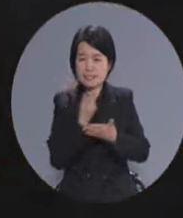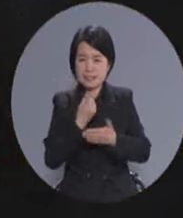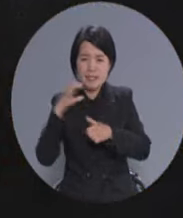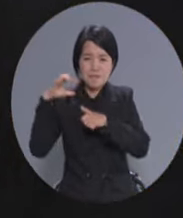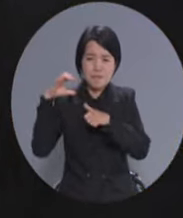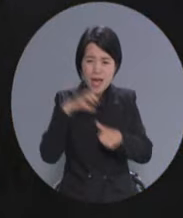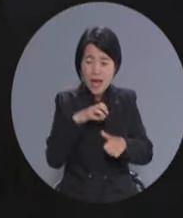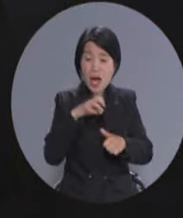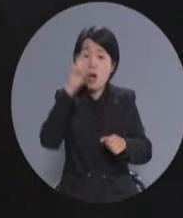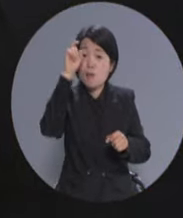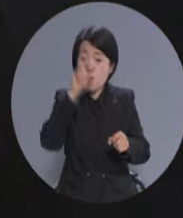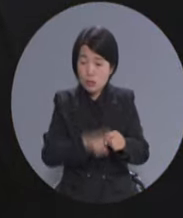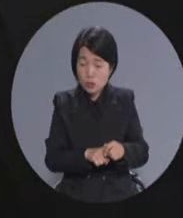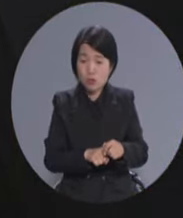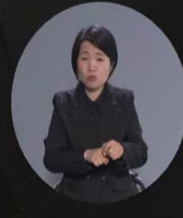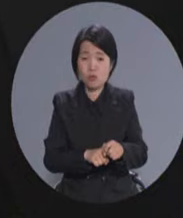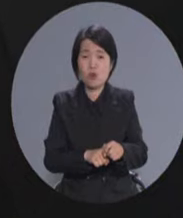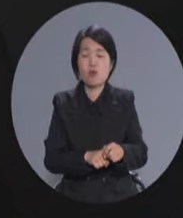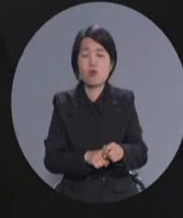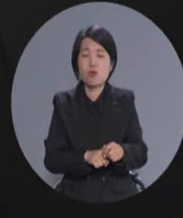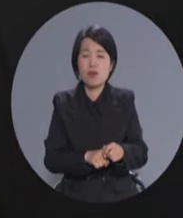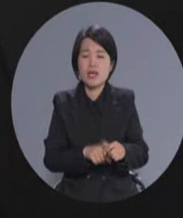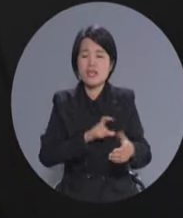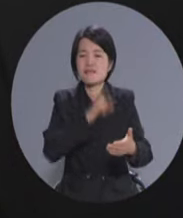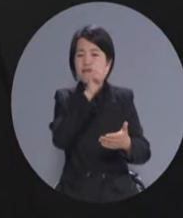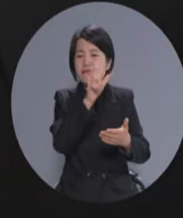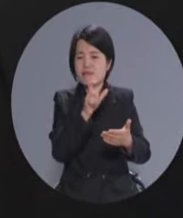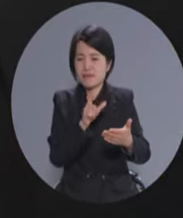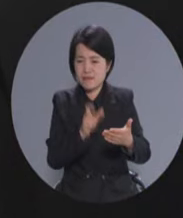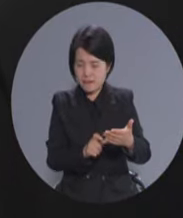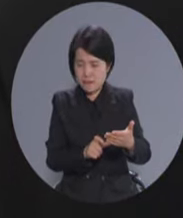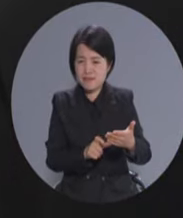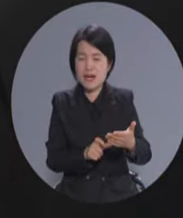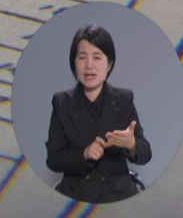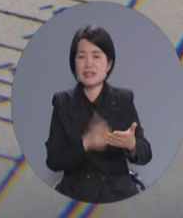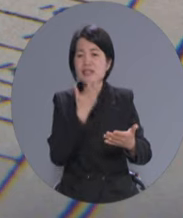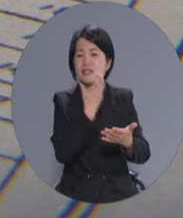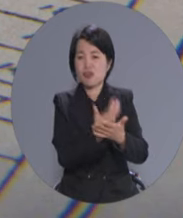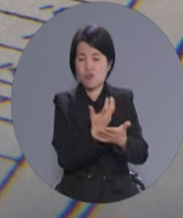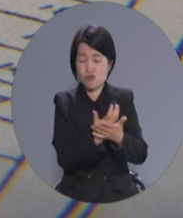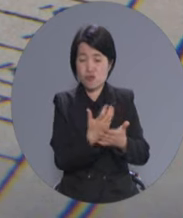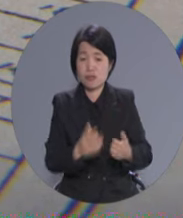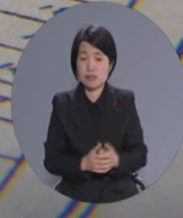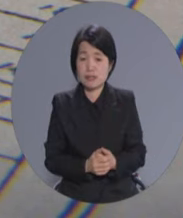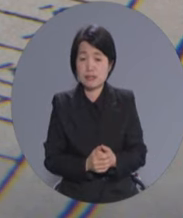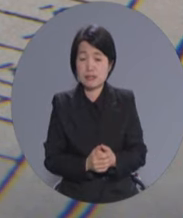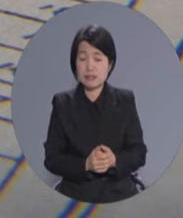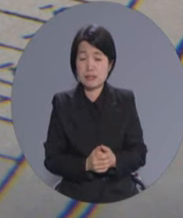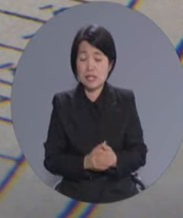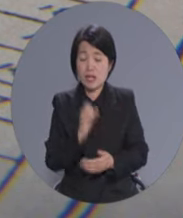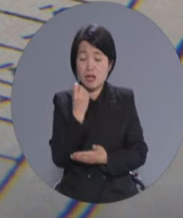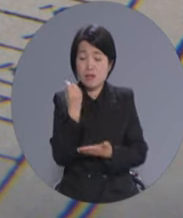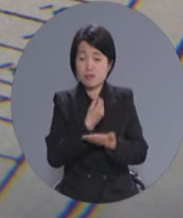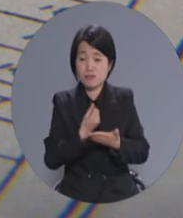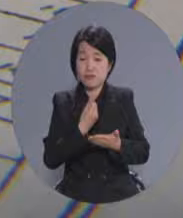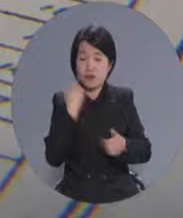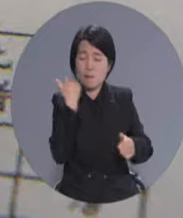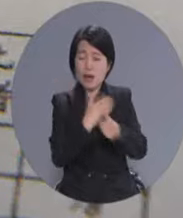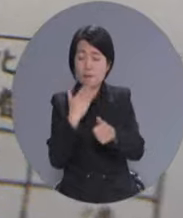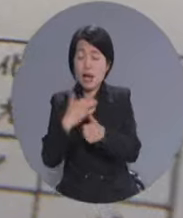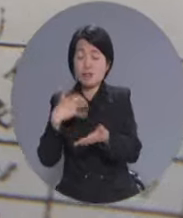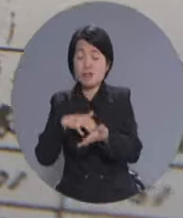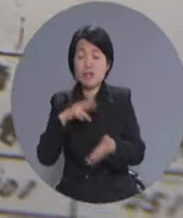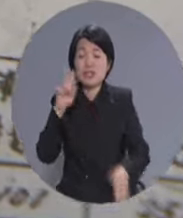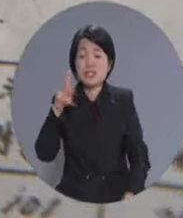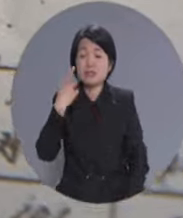계획에 따라 작성된 국가보위 비상대책 위원회의 내부 문건입니다 강제 해직된 언론인 71명을 세